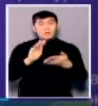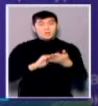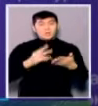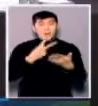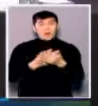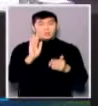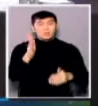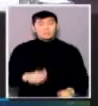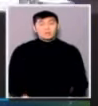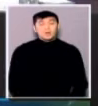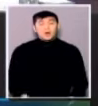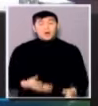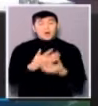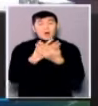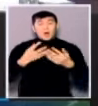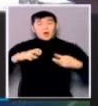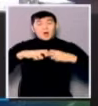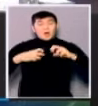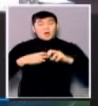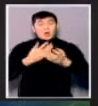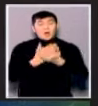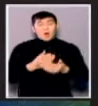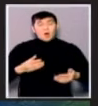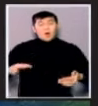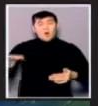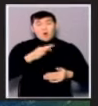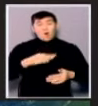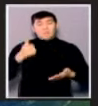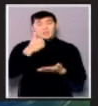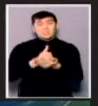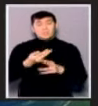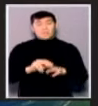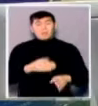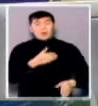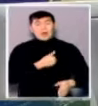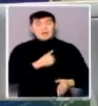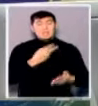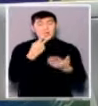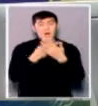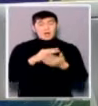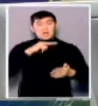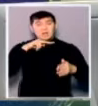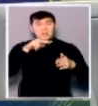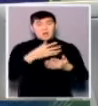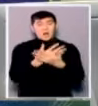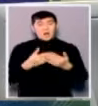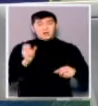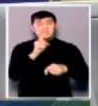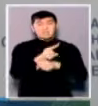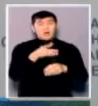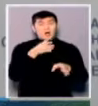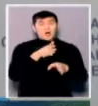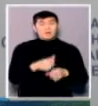қаралайды. Әдеттегі үрдіс бойынша сөз алған облыс басшысы тұрғындардың тілегін тыңдап саралай келе аудан әкіміне бірқатар тапсырма